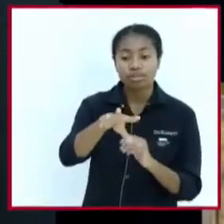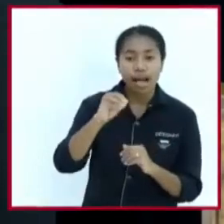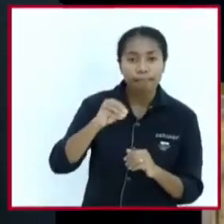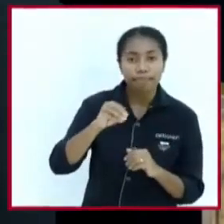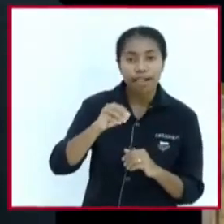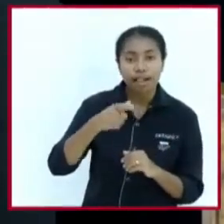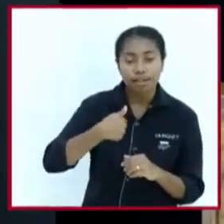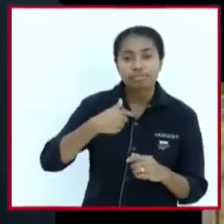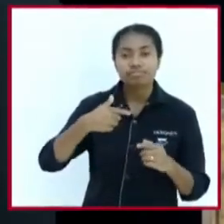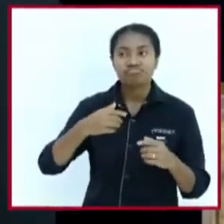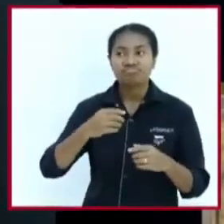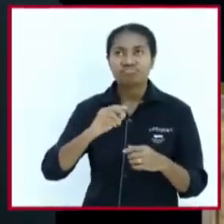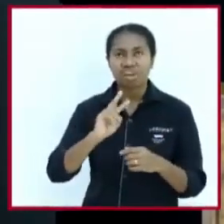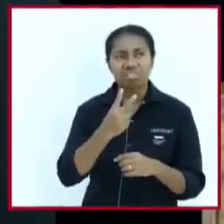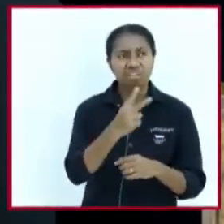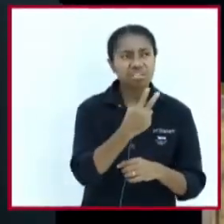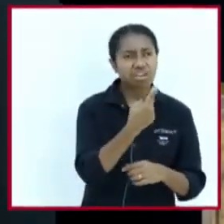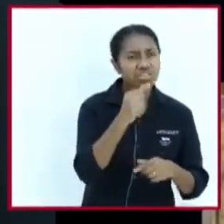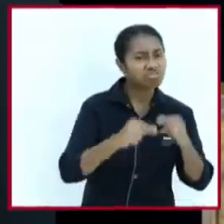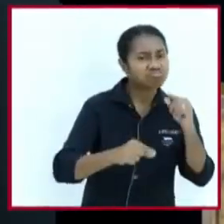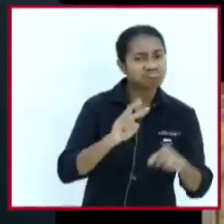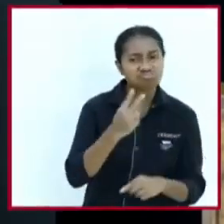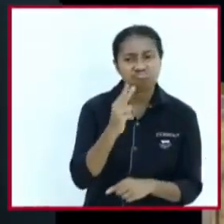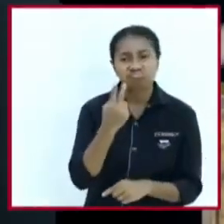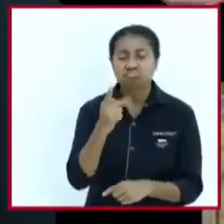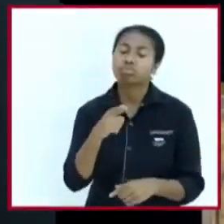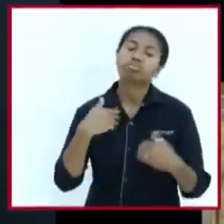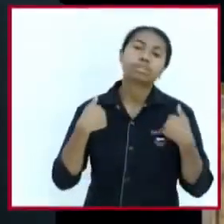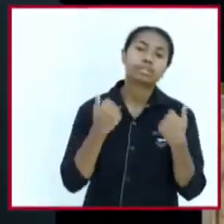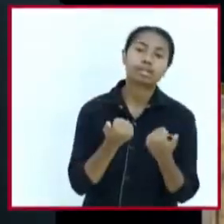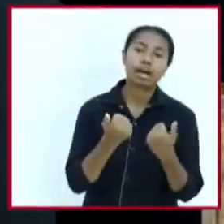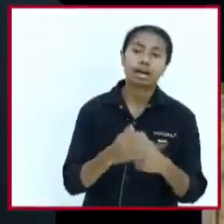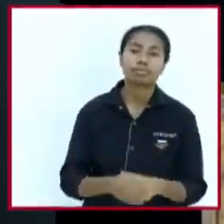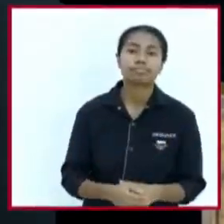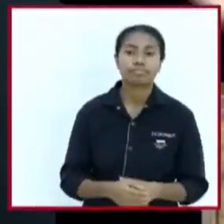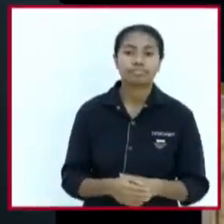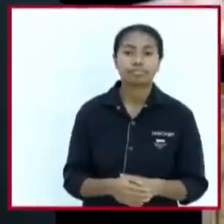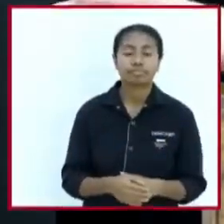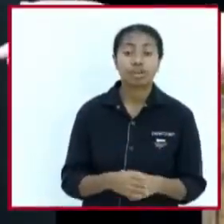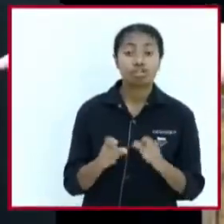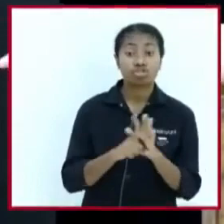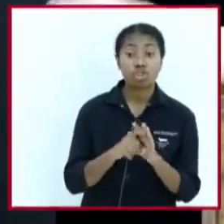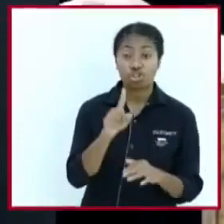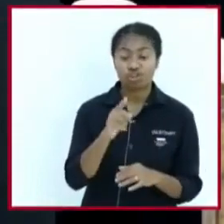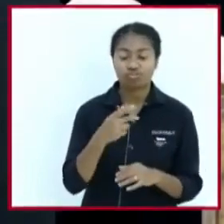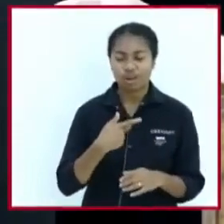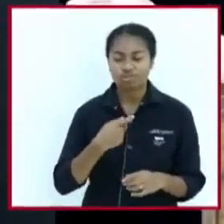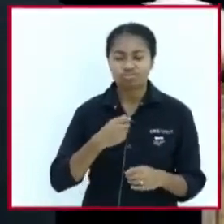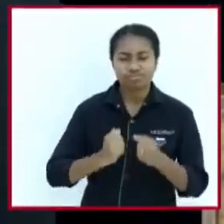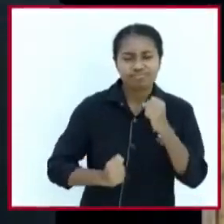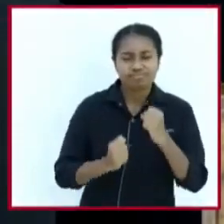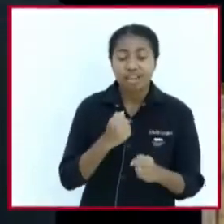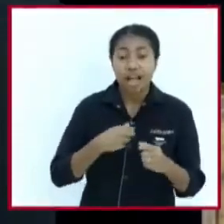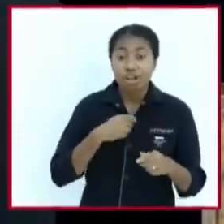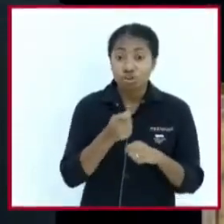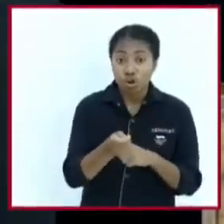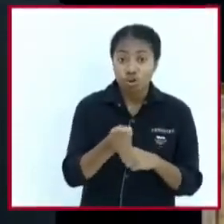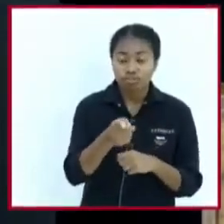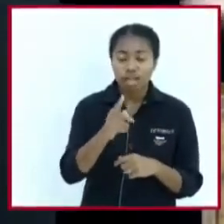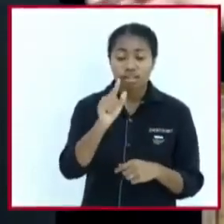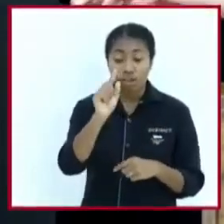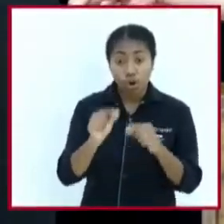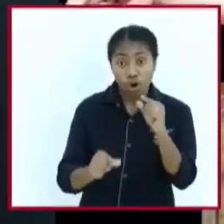ya keberhasilan kita keras yang mereka Hai teknologi pesta begini Itu 1live terima tongkatnya saya lari